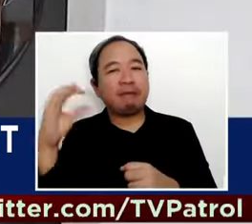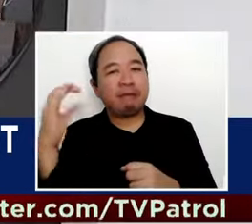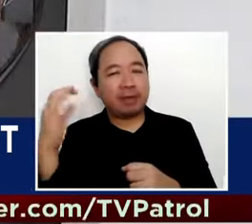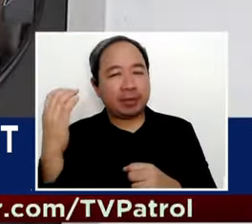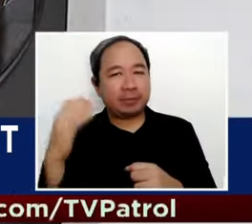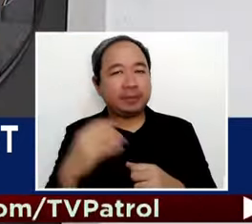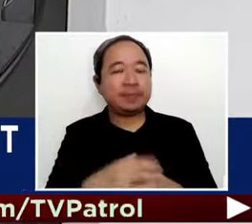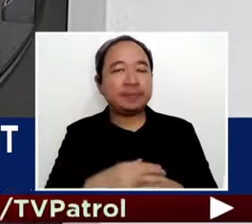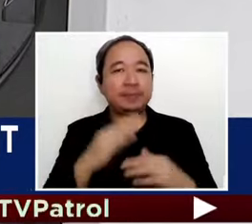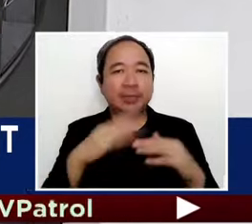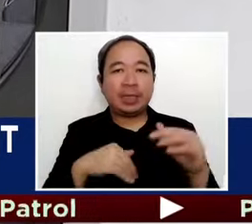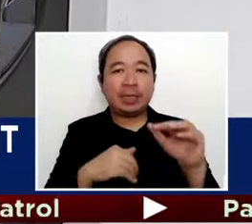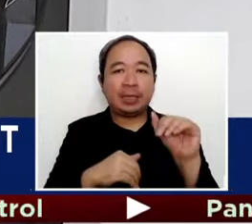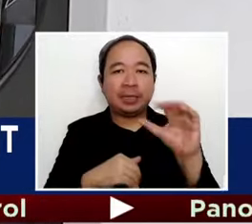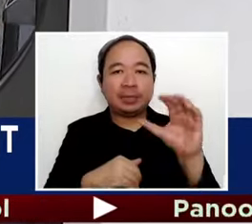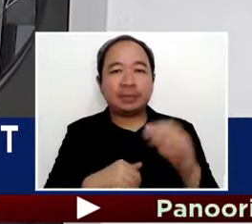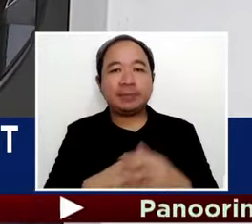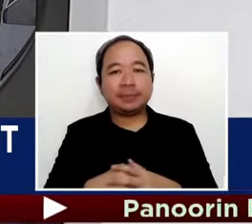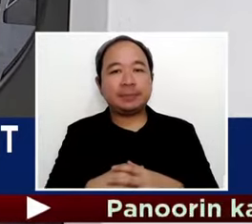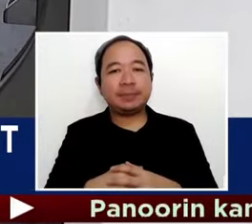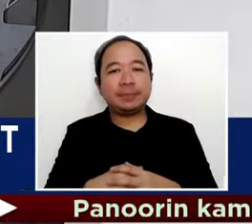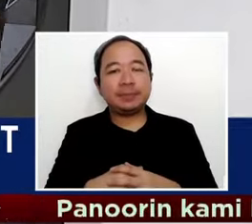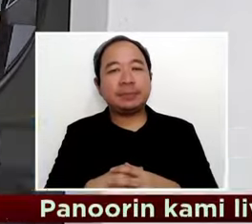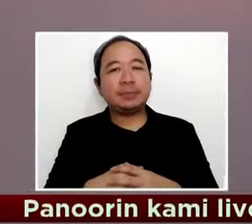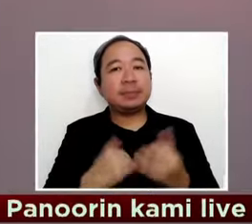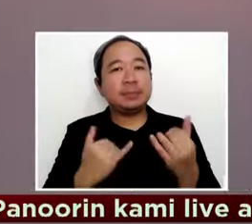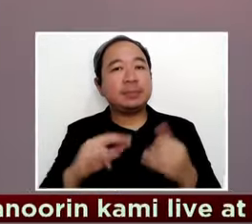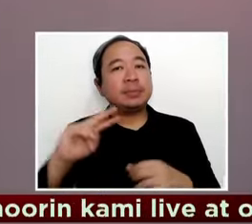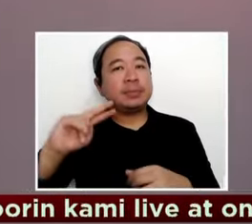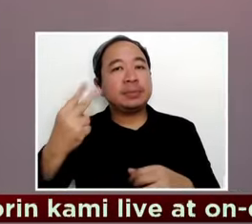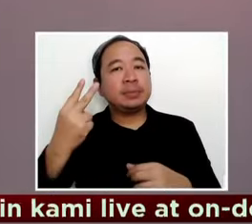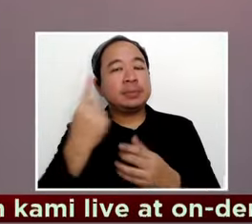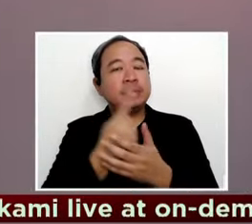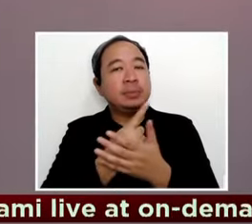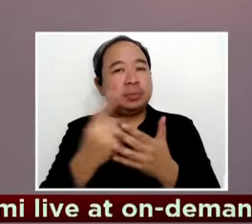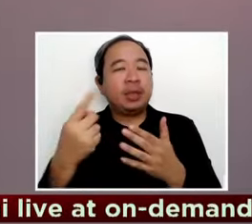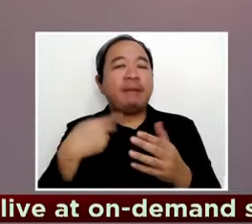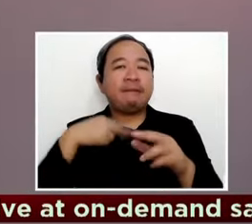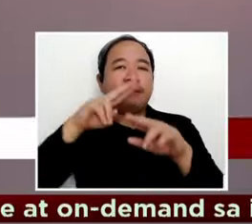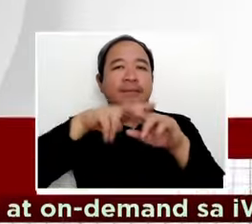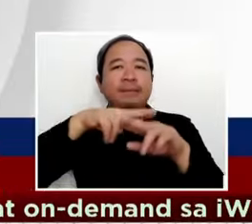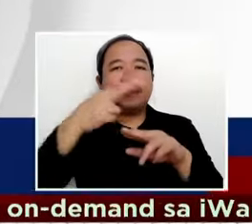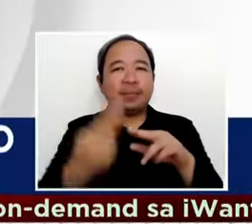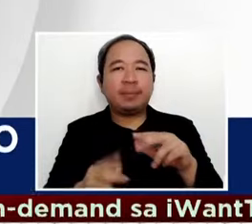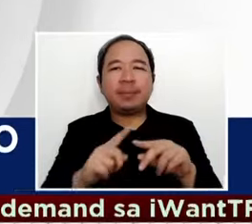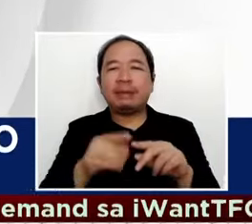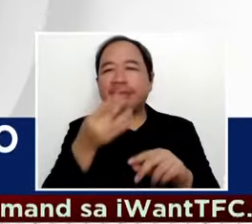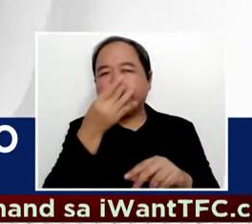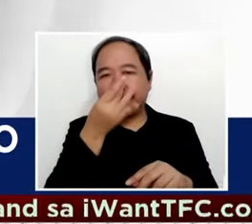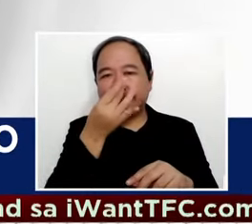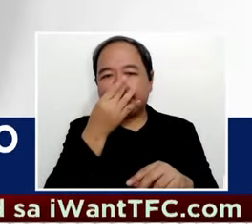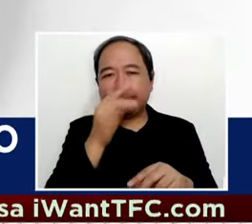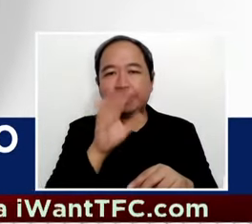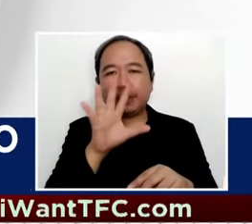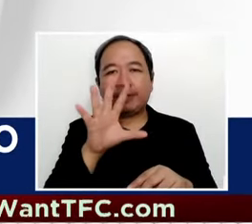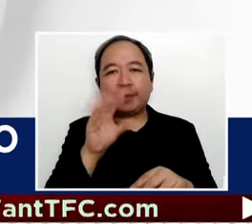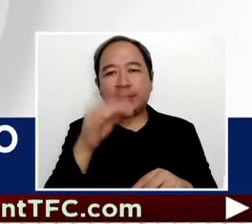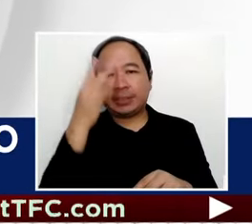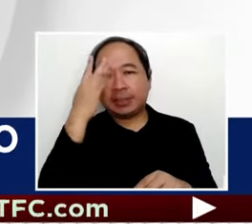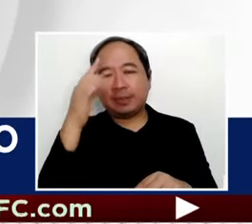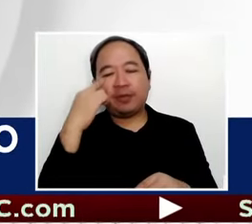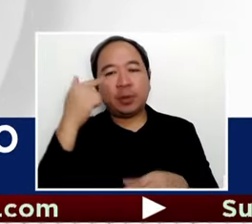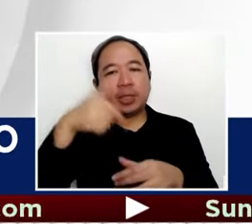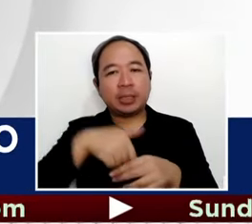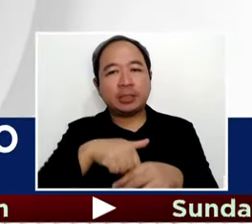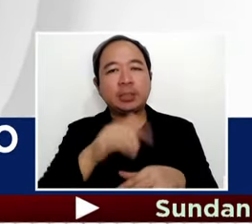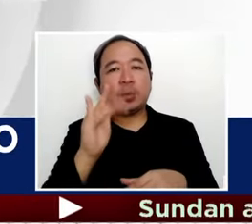fan. Samantala, sa ikalawang sunod na linggo, may rollback na naman pero maliit lang. 50 centavos sa gasolina,